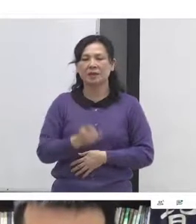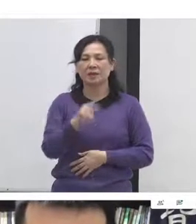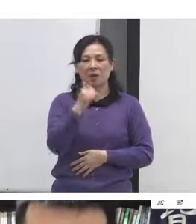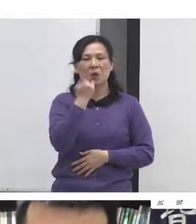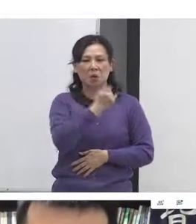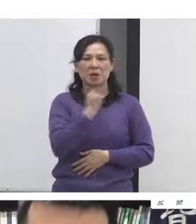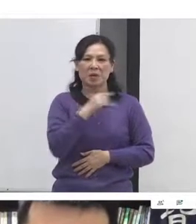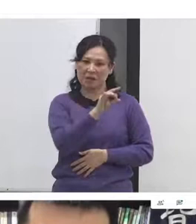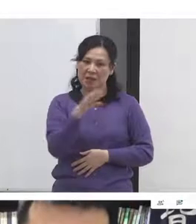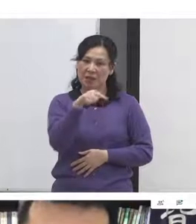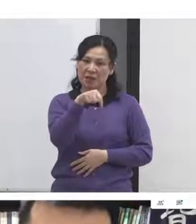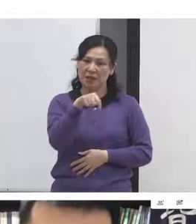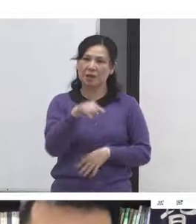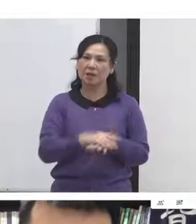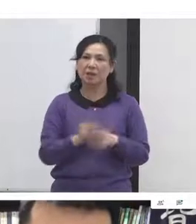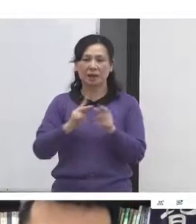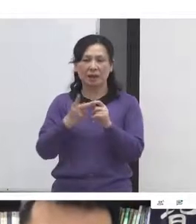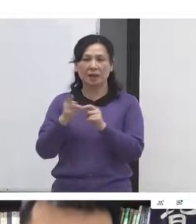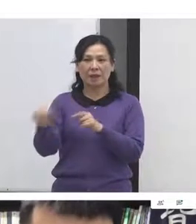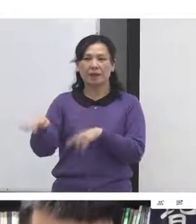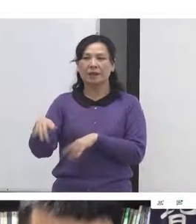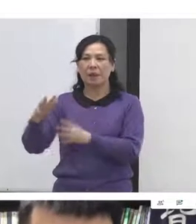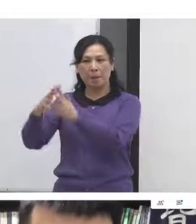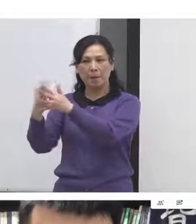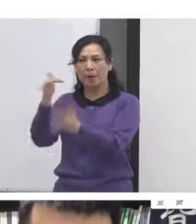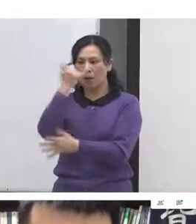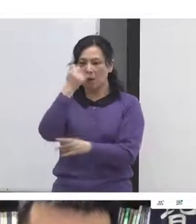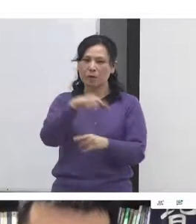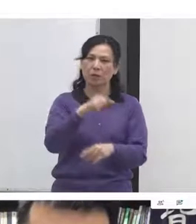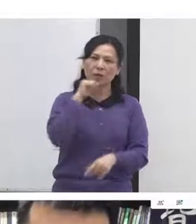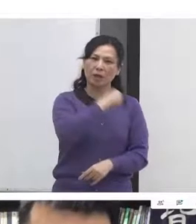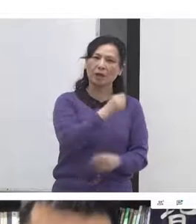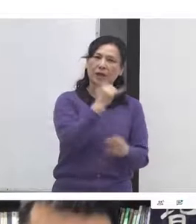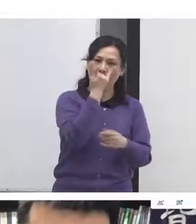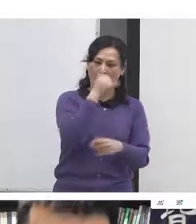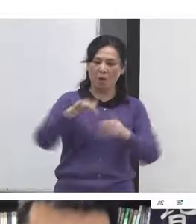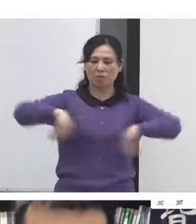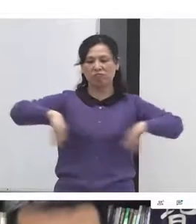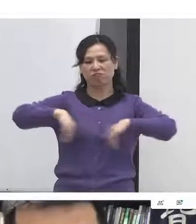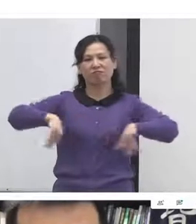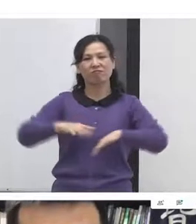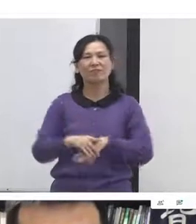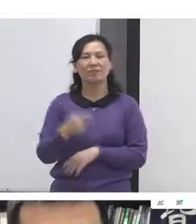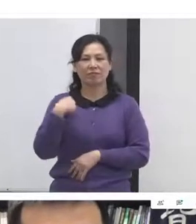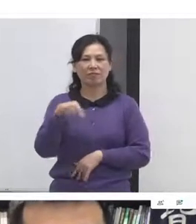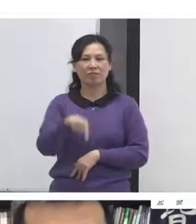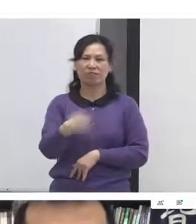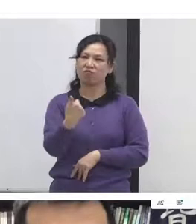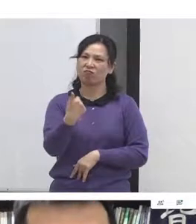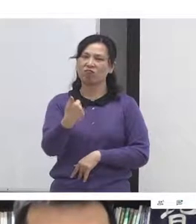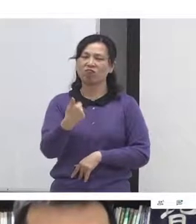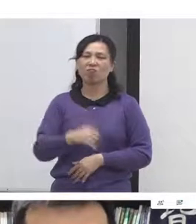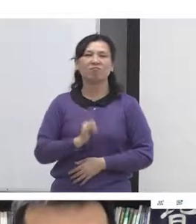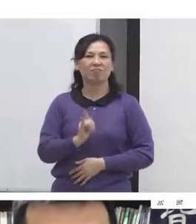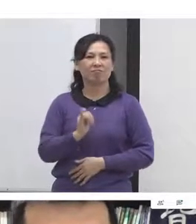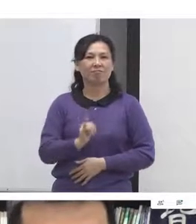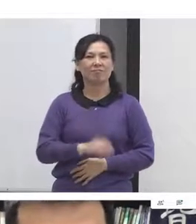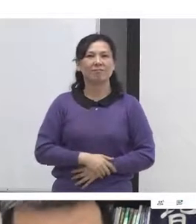的方式去跟来猪还有台猪的部分做一个区隔哦。那这个也是一个方法啦，的确。